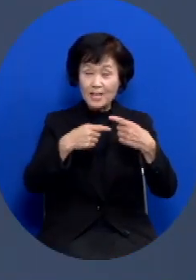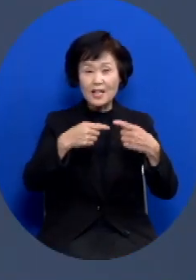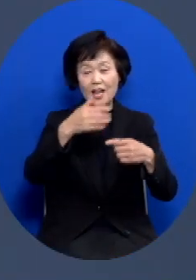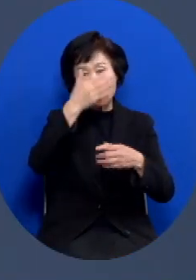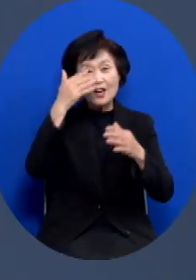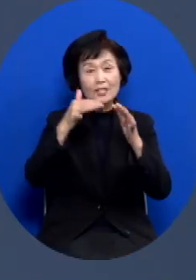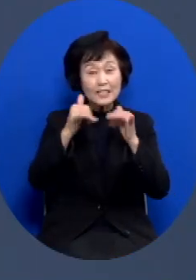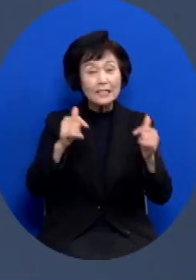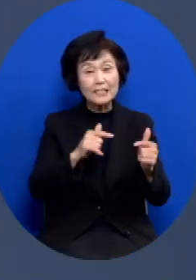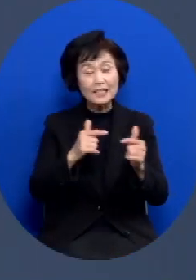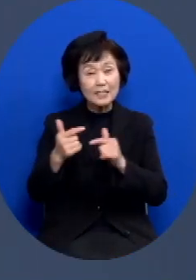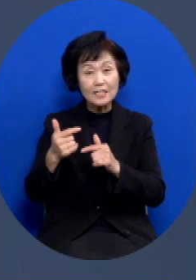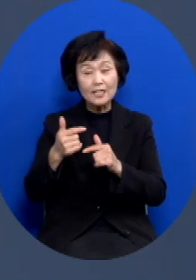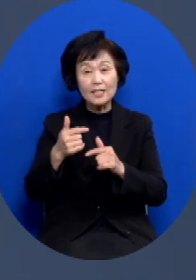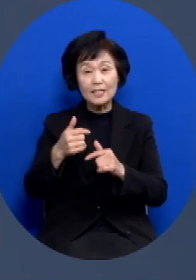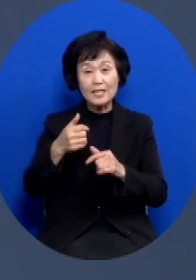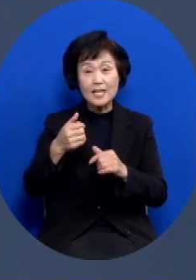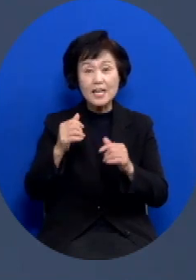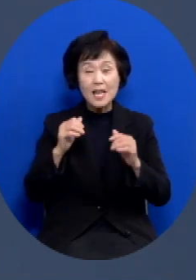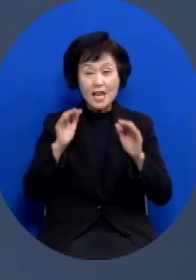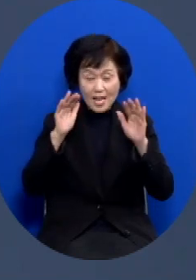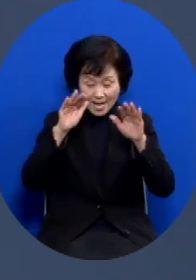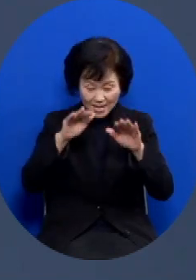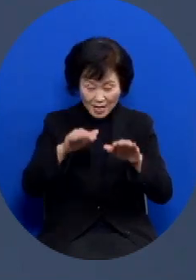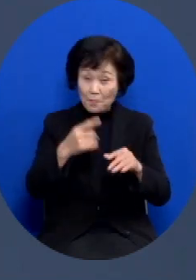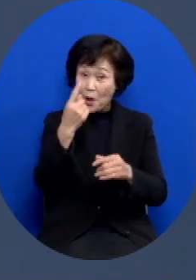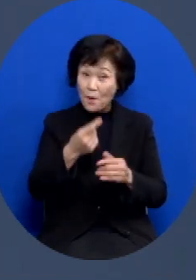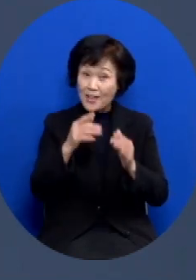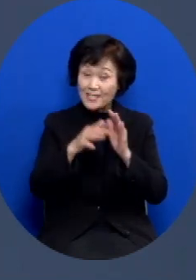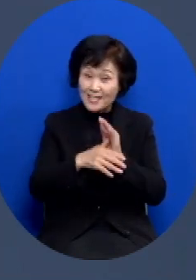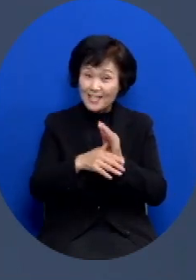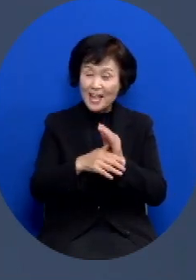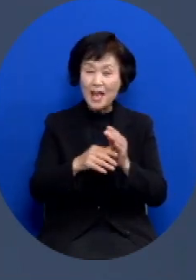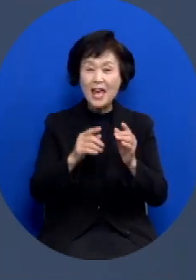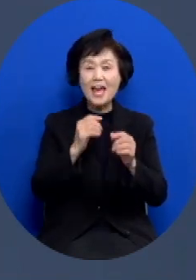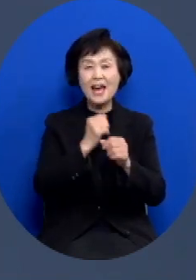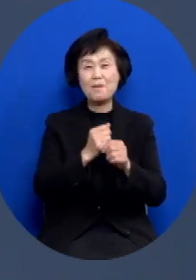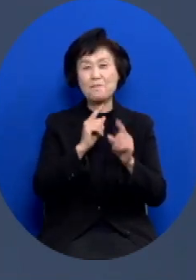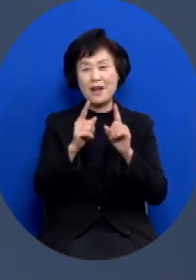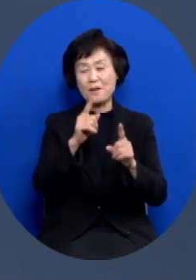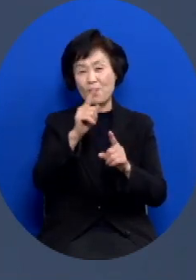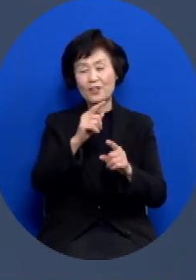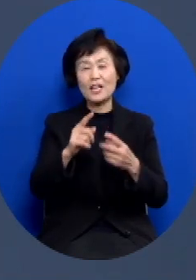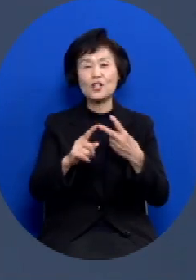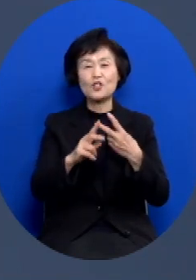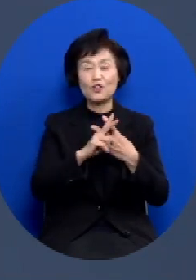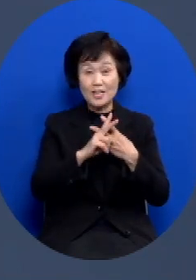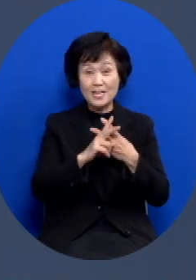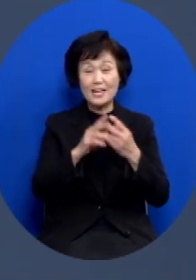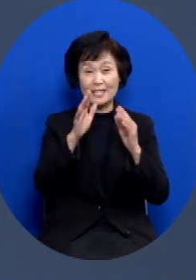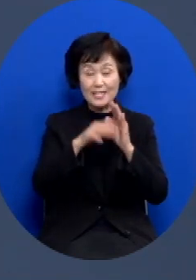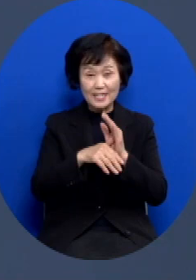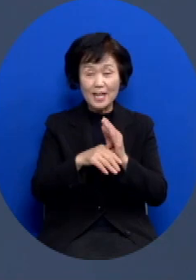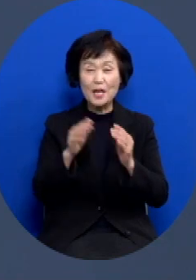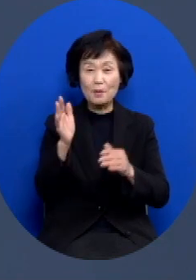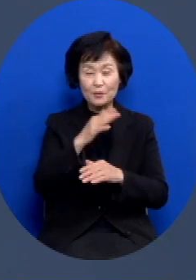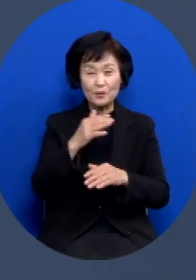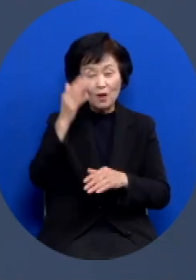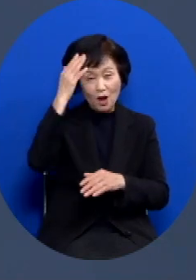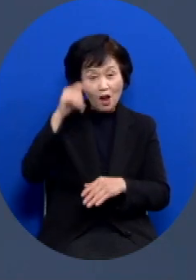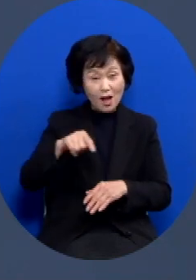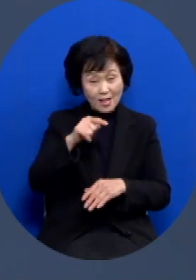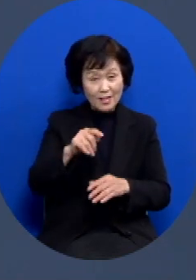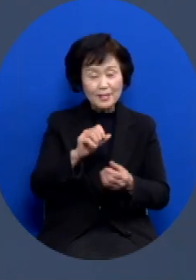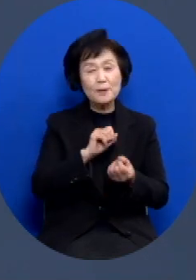청년들이 섭외 왔을 때 해줬던 덕담으로 대신할까 합니다 저는 중학교 2학년 때부터 연탄 배달을 하면서